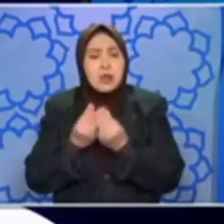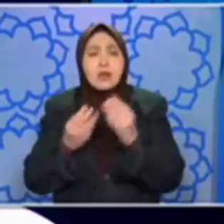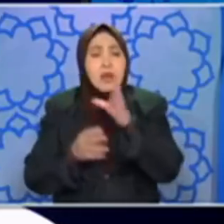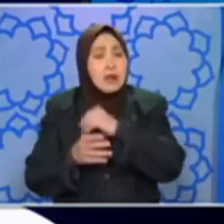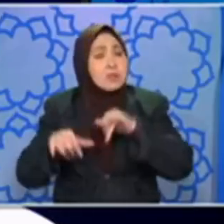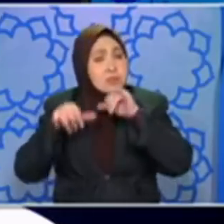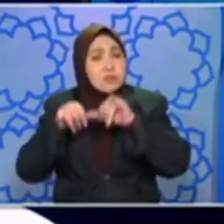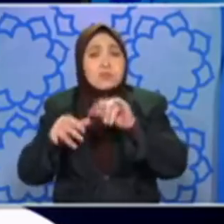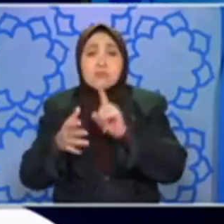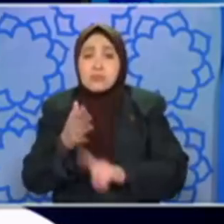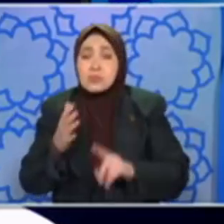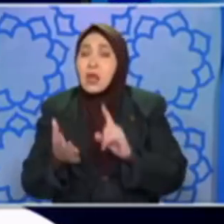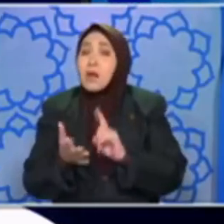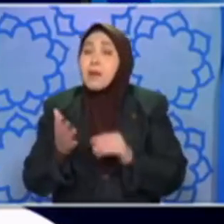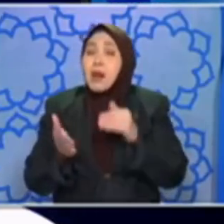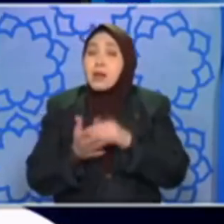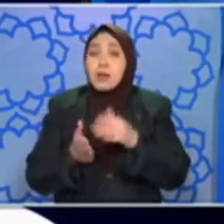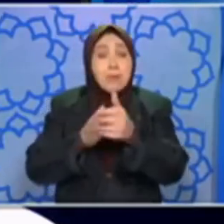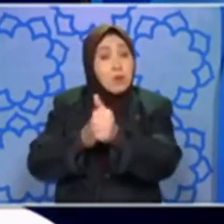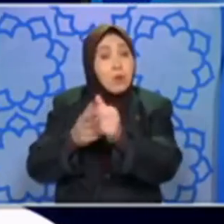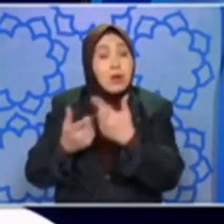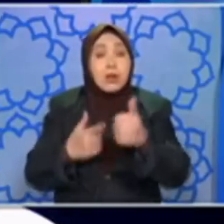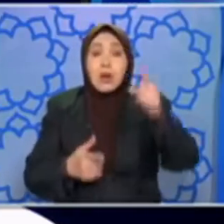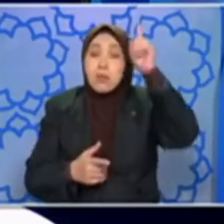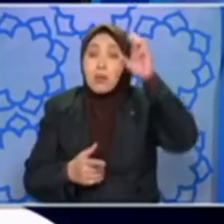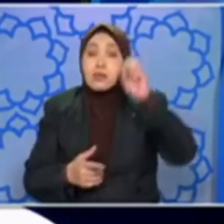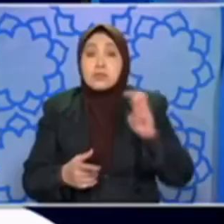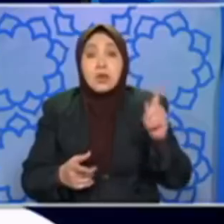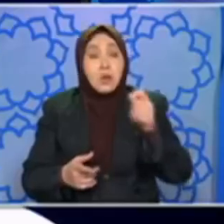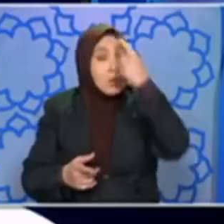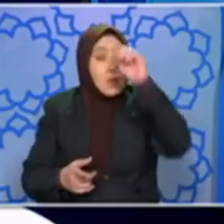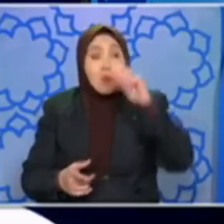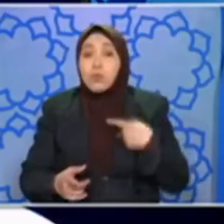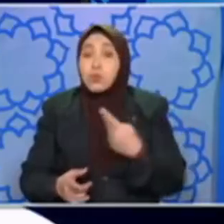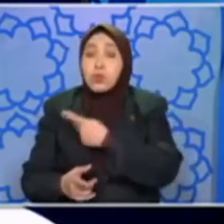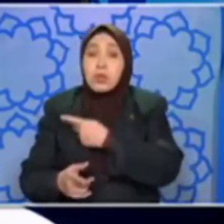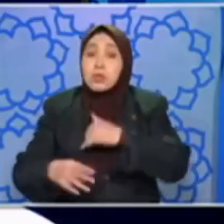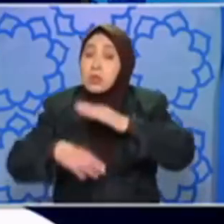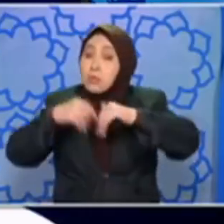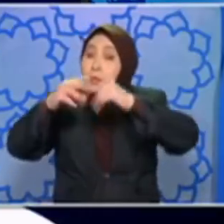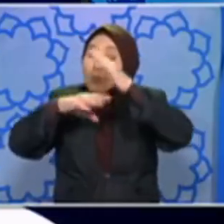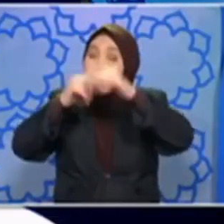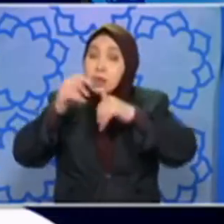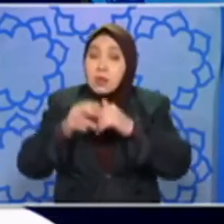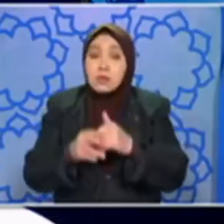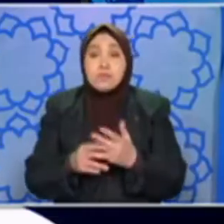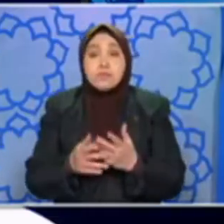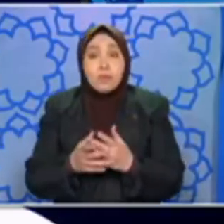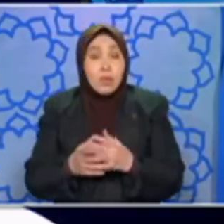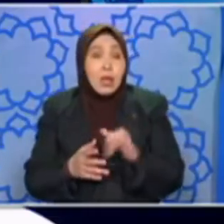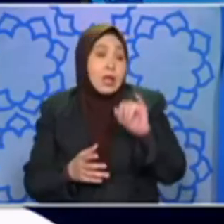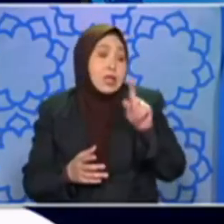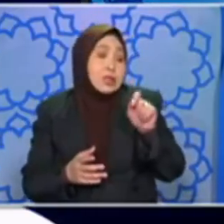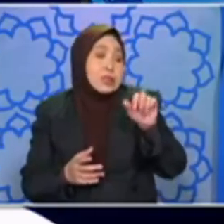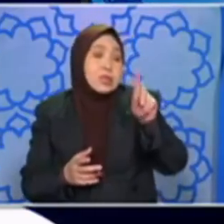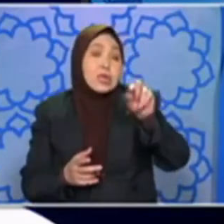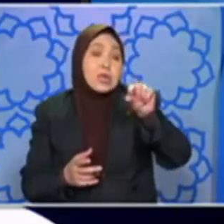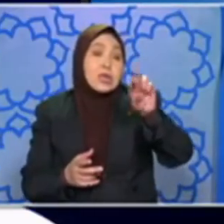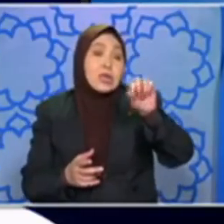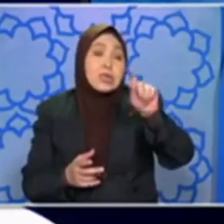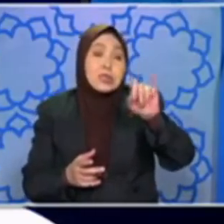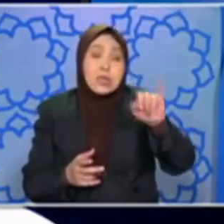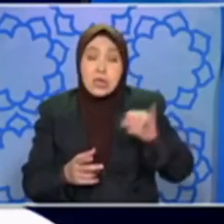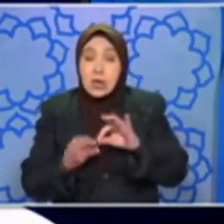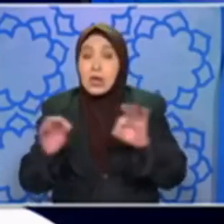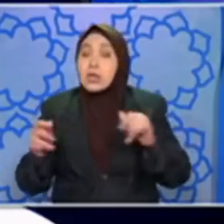apa? Apakah lagi panduan daripada Allah untuk kita bina identiti Islam yang sebenarnya? Kita baca